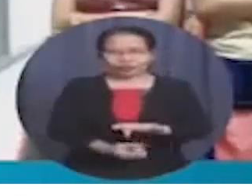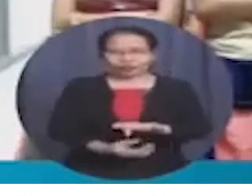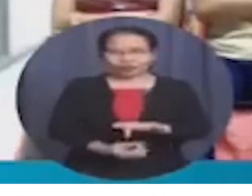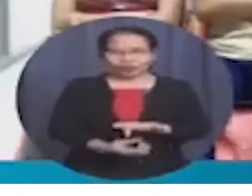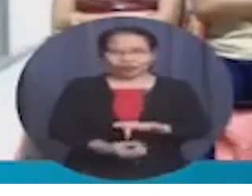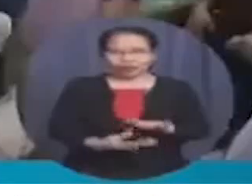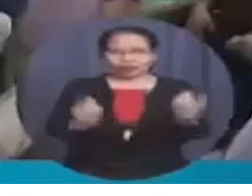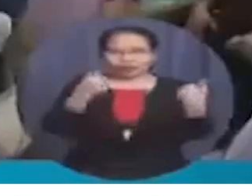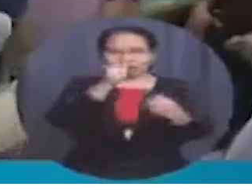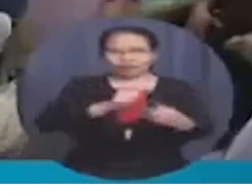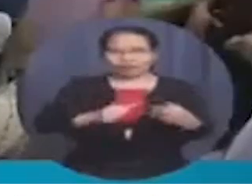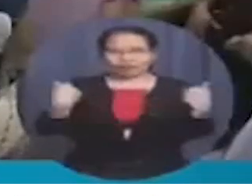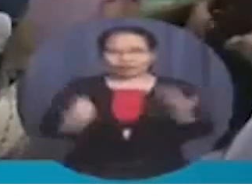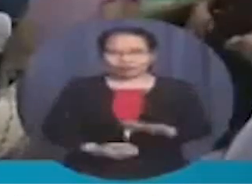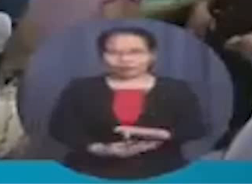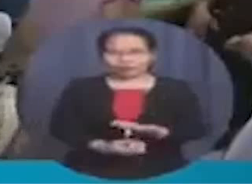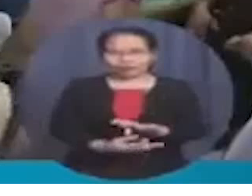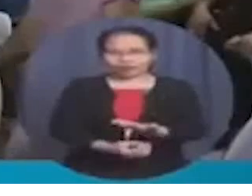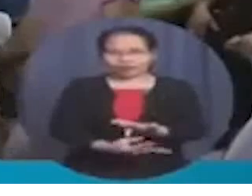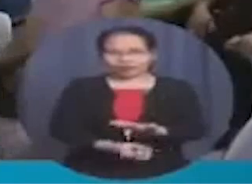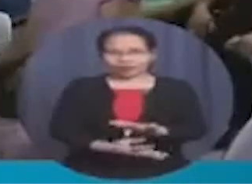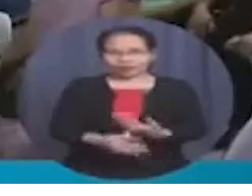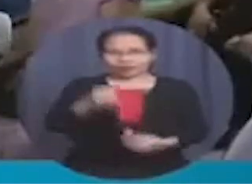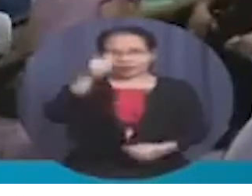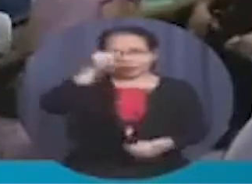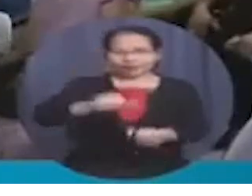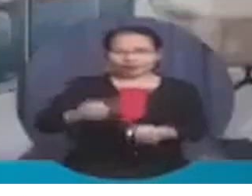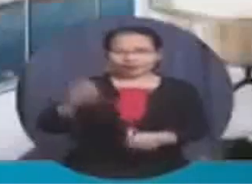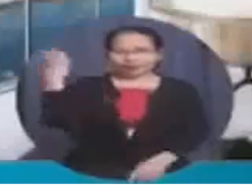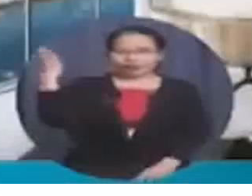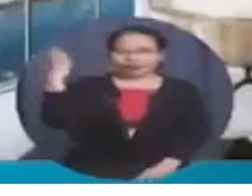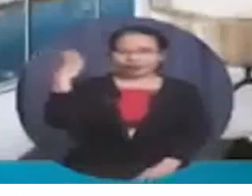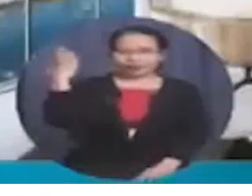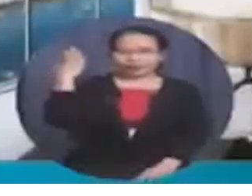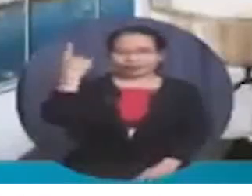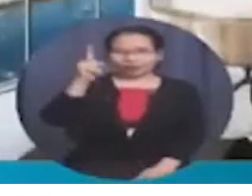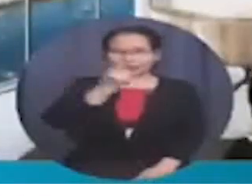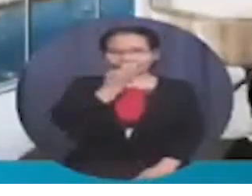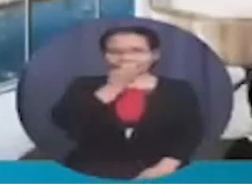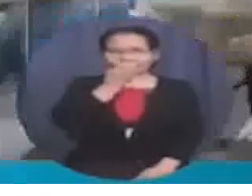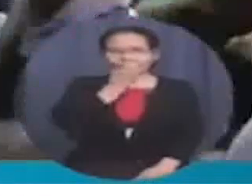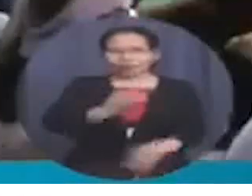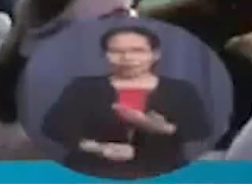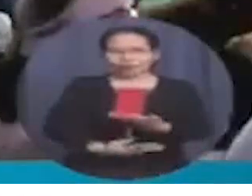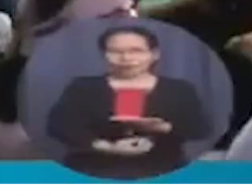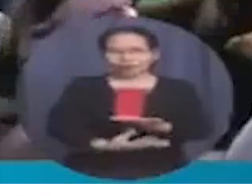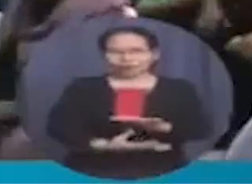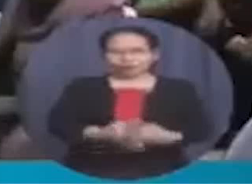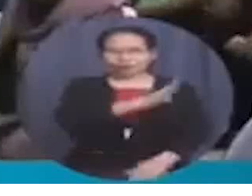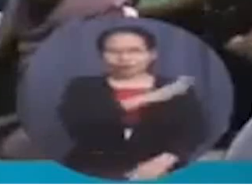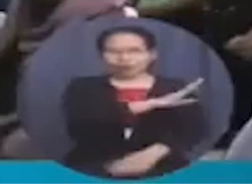Pagka ikaw may tiyaga, may nilaga. Naalala ko nung araw, para makakain ka ng nilaga, intayin